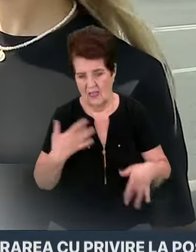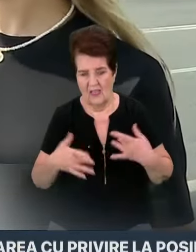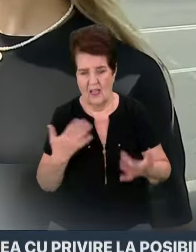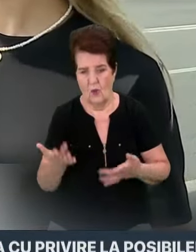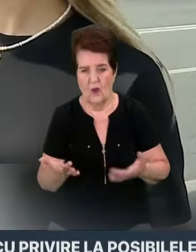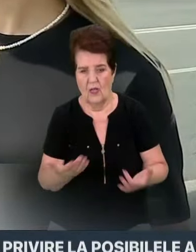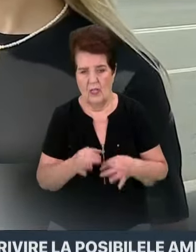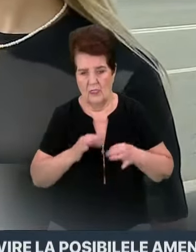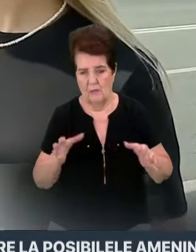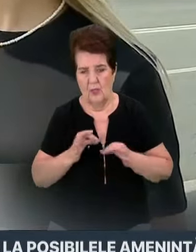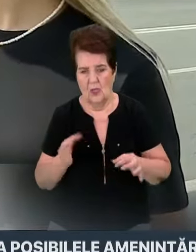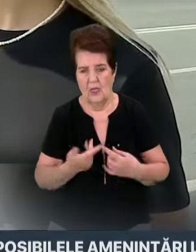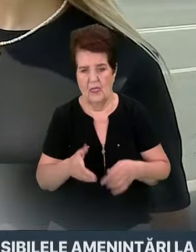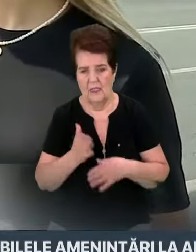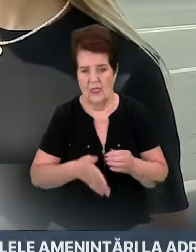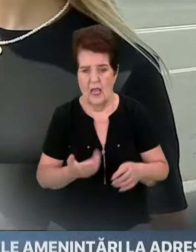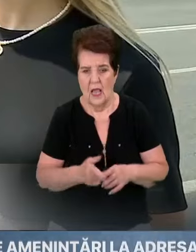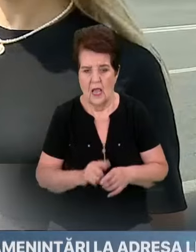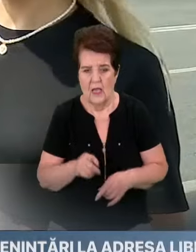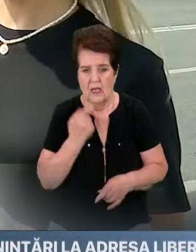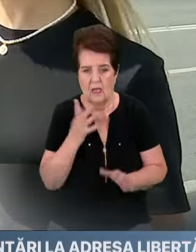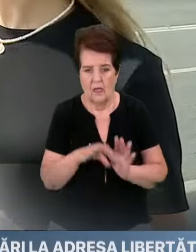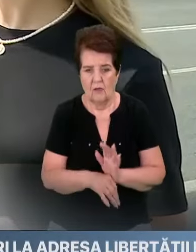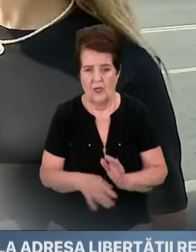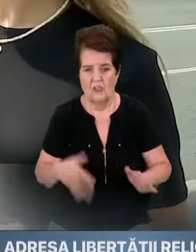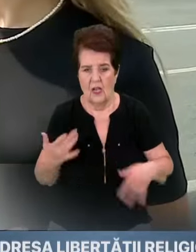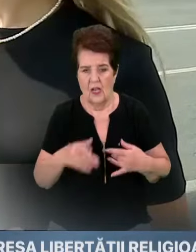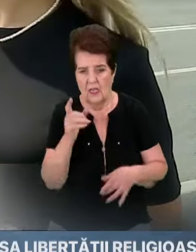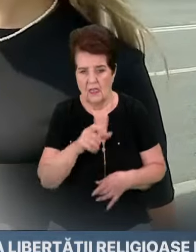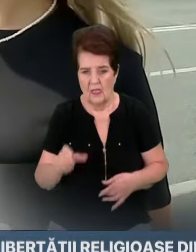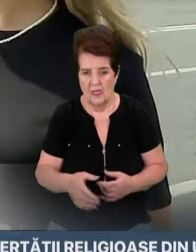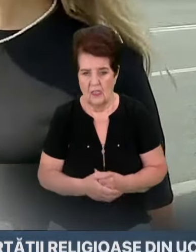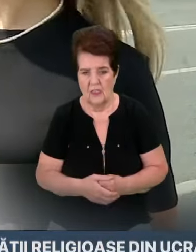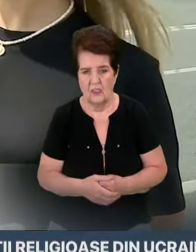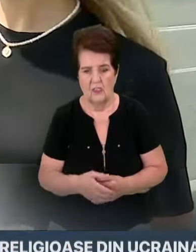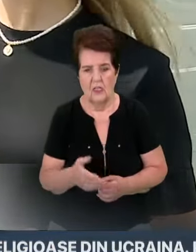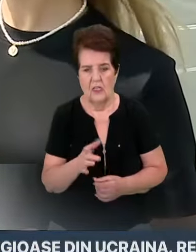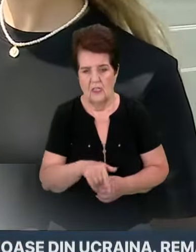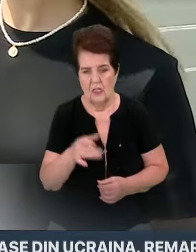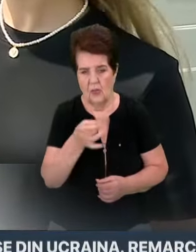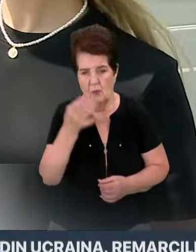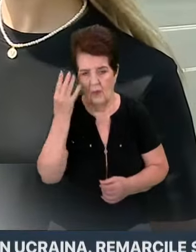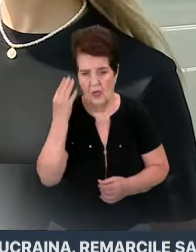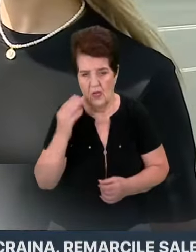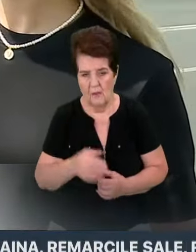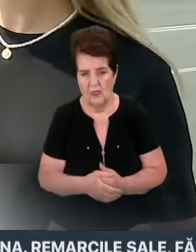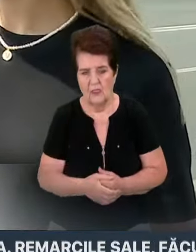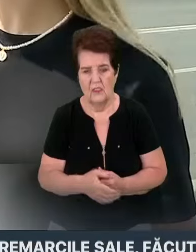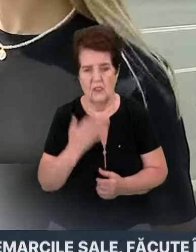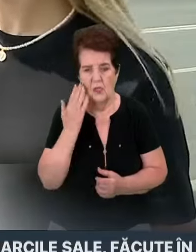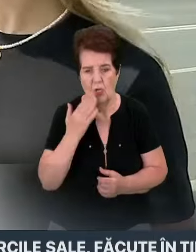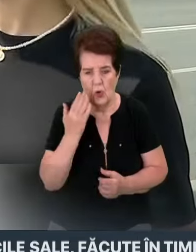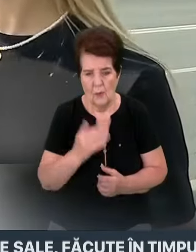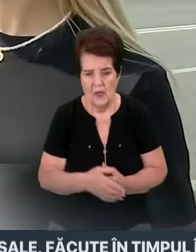Independenței printr-un, la fel, un program care va include artiștii precum Alternosfera din Republica Moldova, Delia din România,